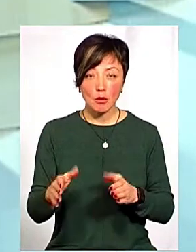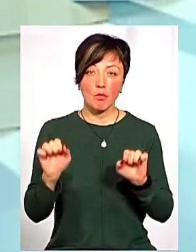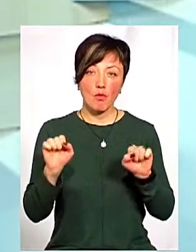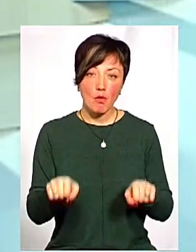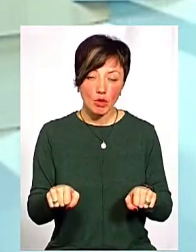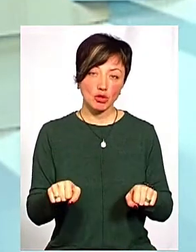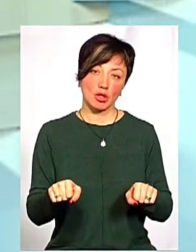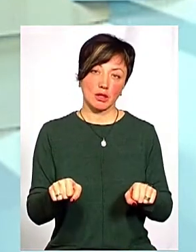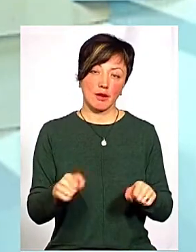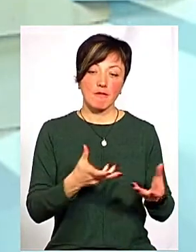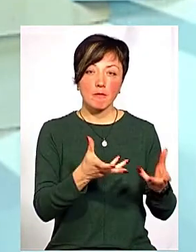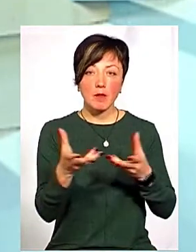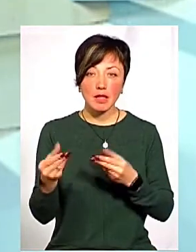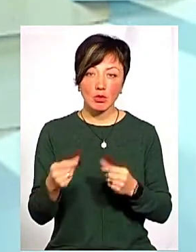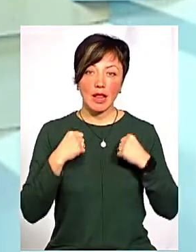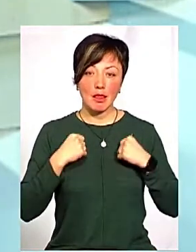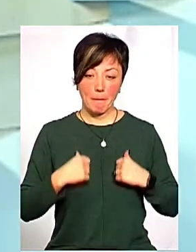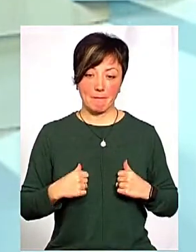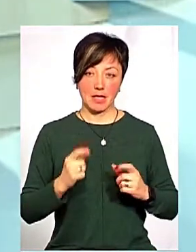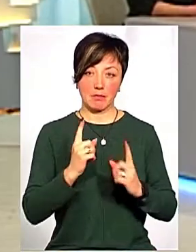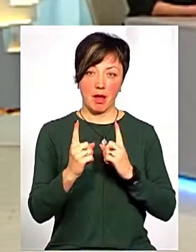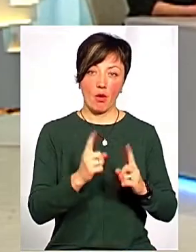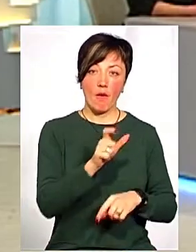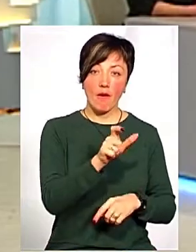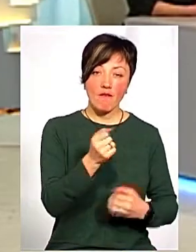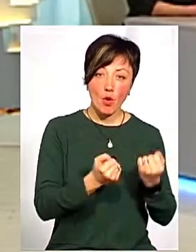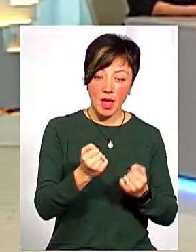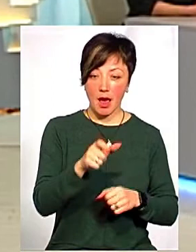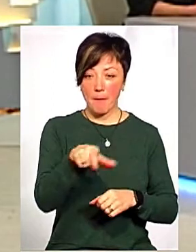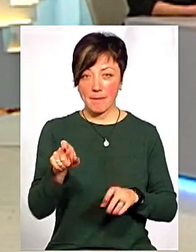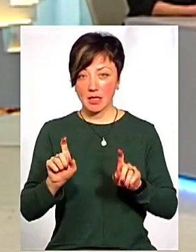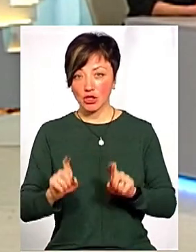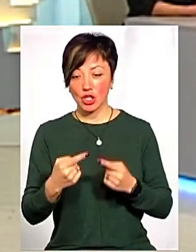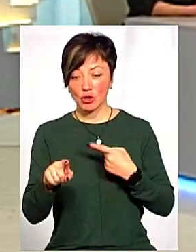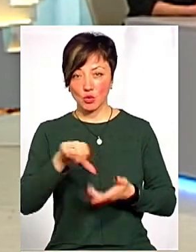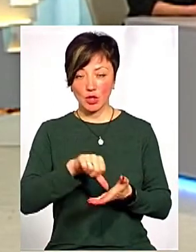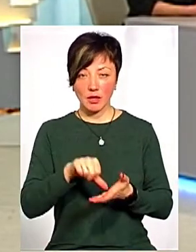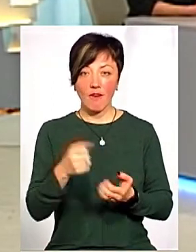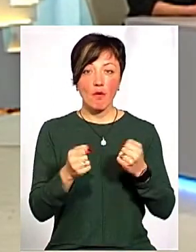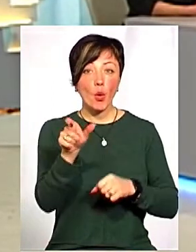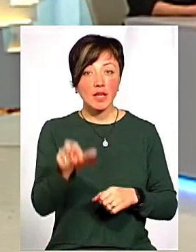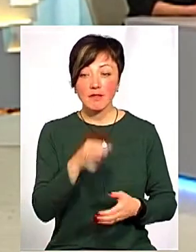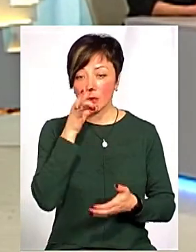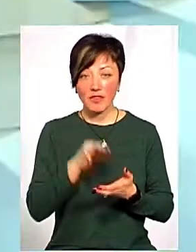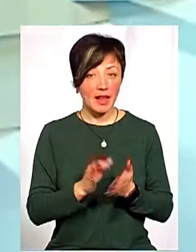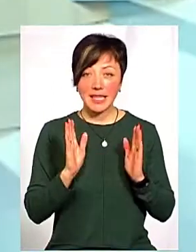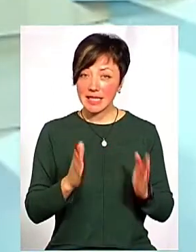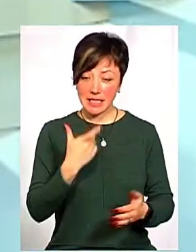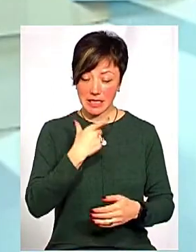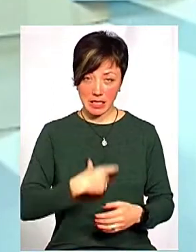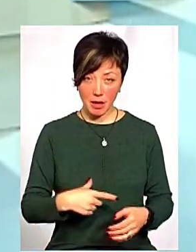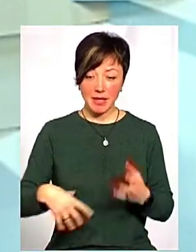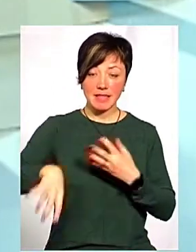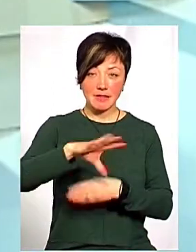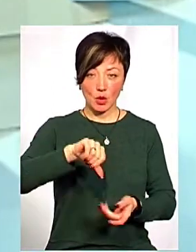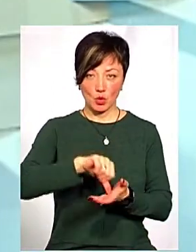може вплинути на безпеку як водія, так і пасажирів, так і інших учасників дорожнього руху. Адже водій в першу чергу відповідає не тільки за себе,